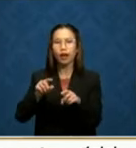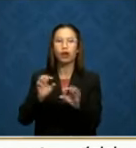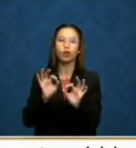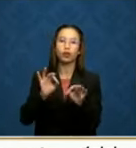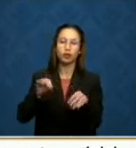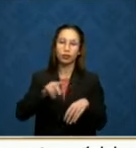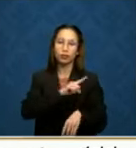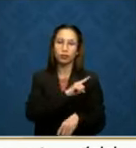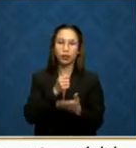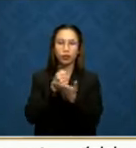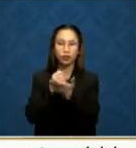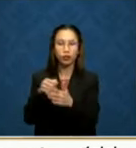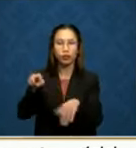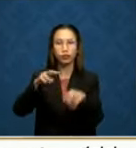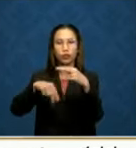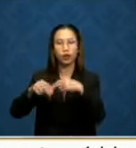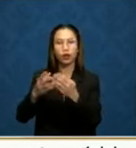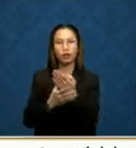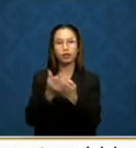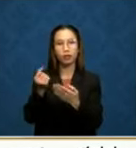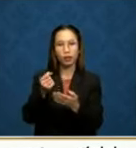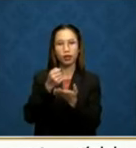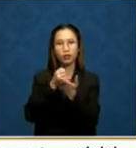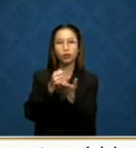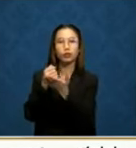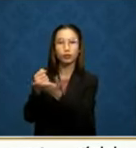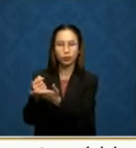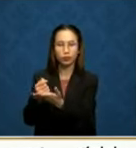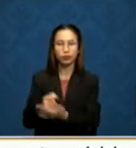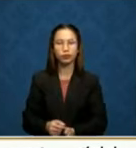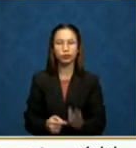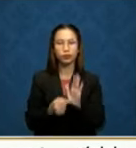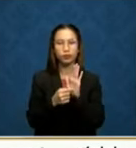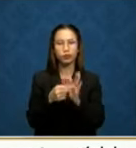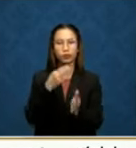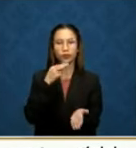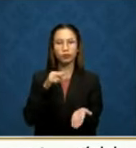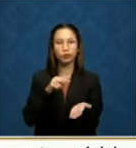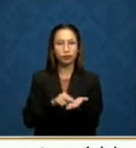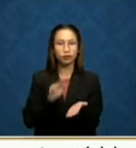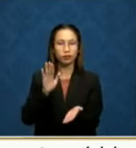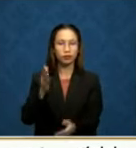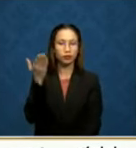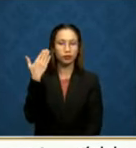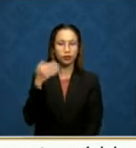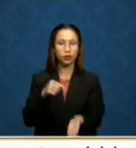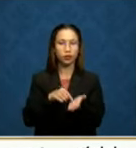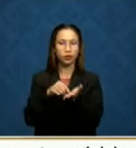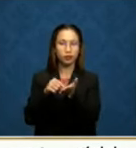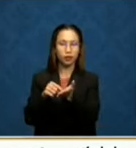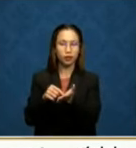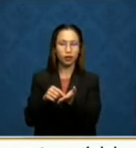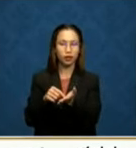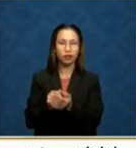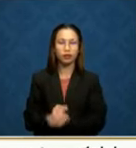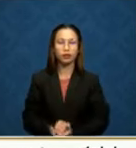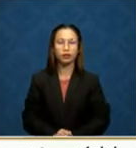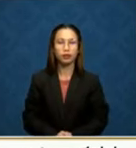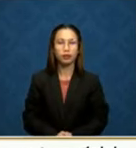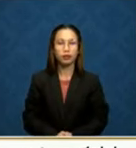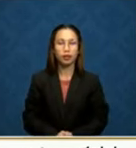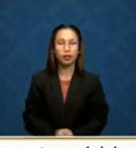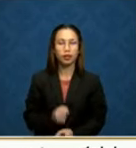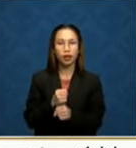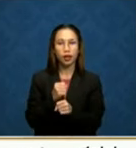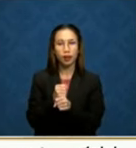ี่ทางสภาองกรณของผู้บริภคนั้นได้ให้ความช่วยเหลือเช่นในกณีจดหมายของผู้รองเรียนกรณีเข้าลับิการ Keylation ที่ไม่ได้มา